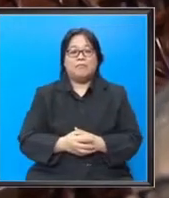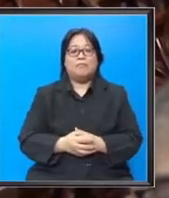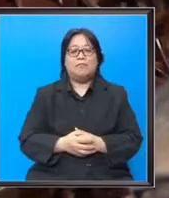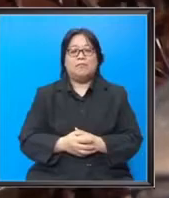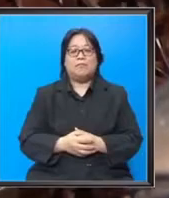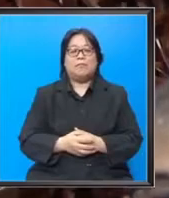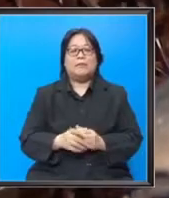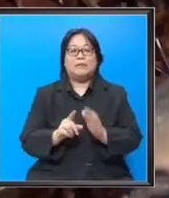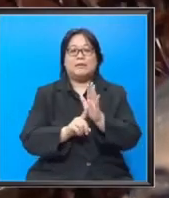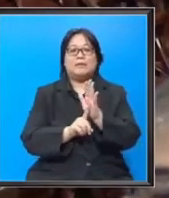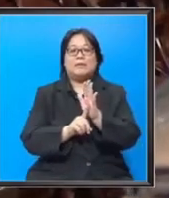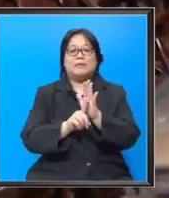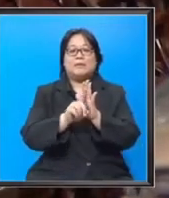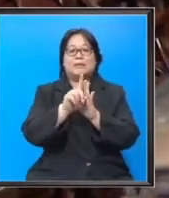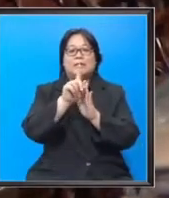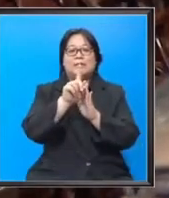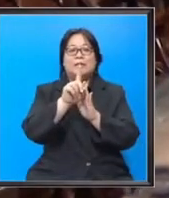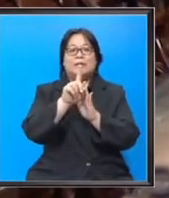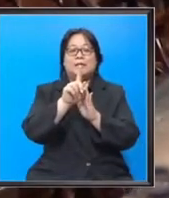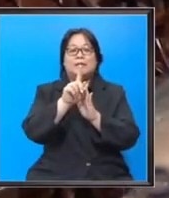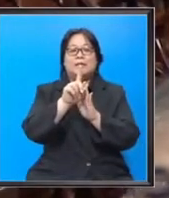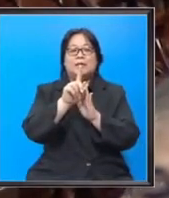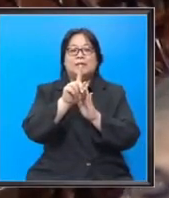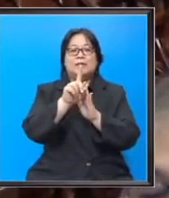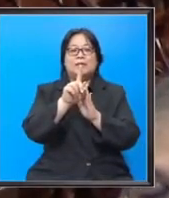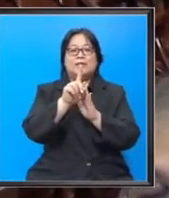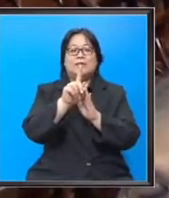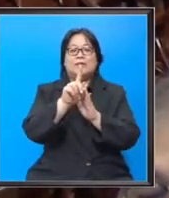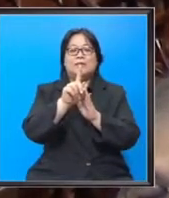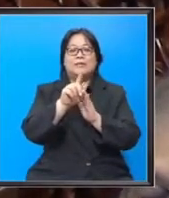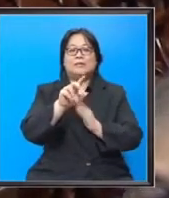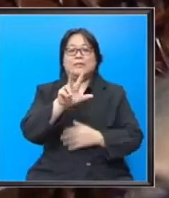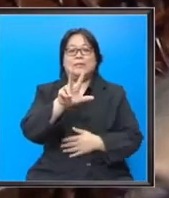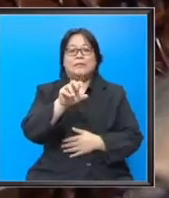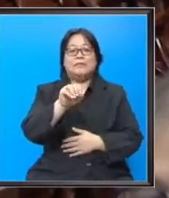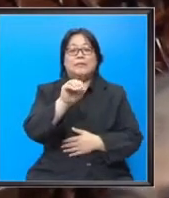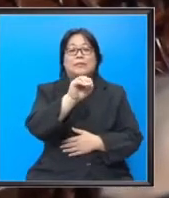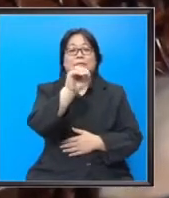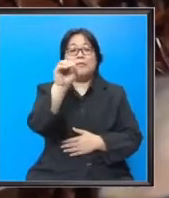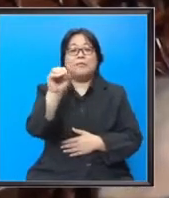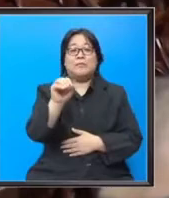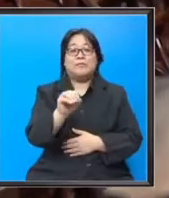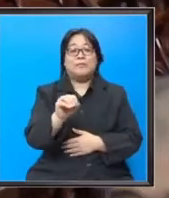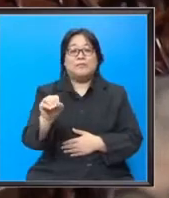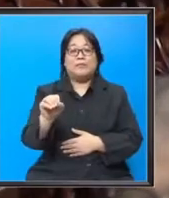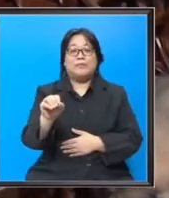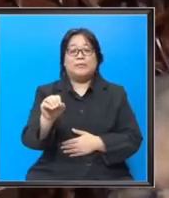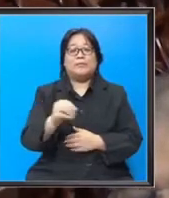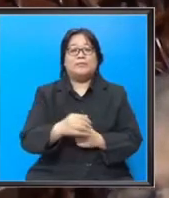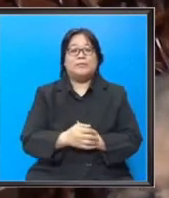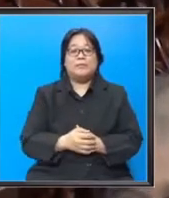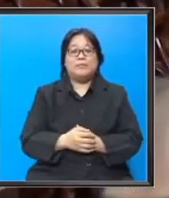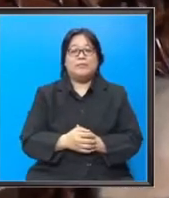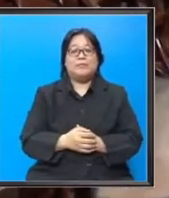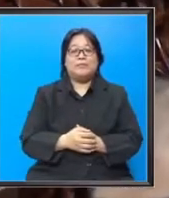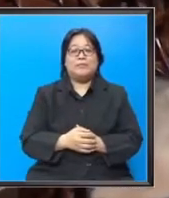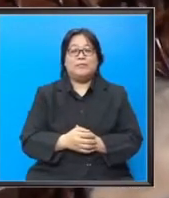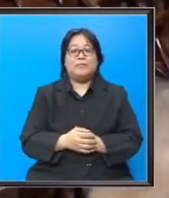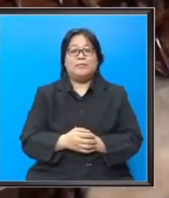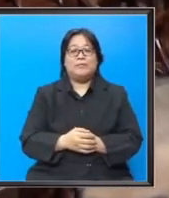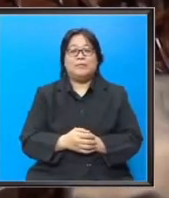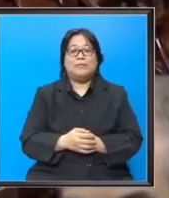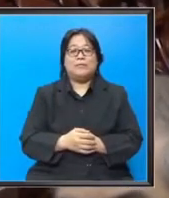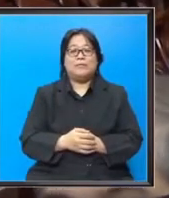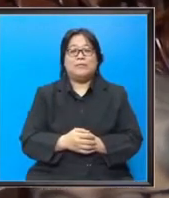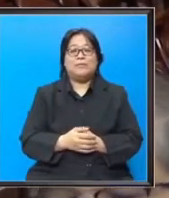agak tinggi mencapai 30 Pansus bedah menimpa